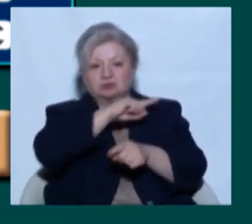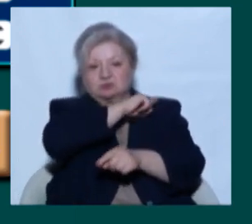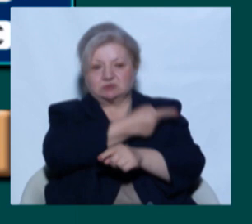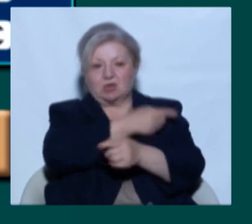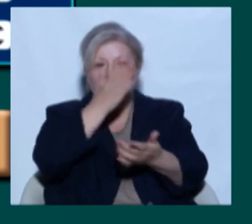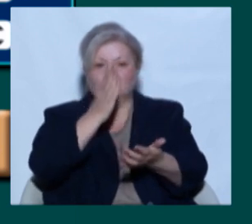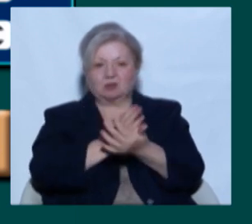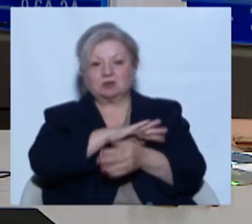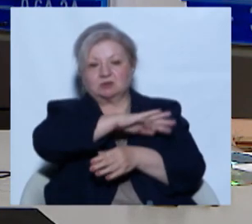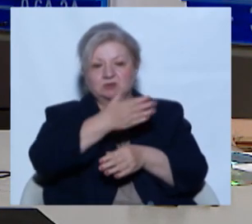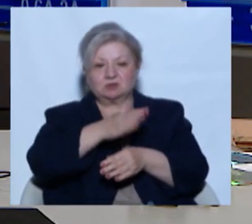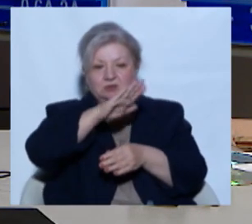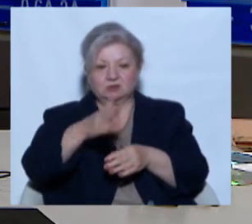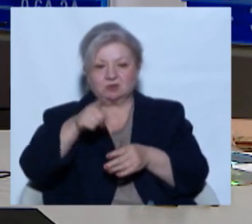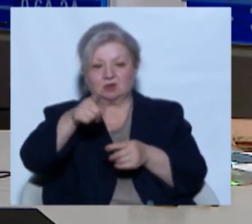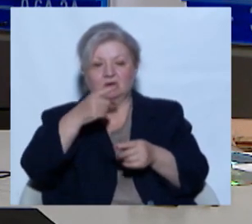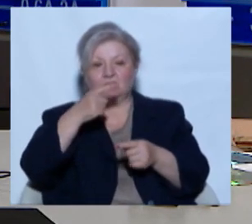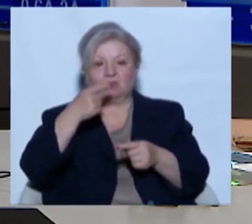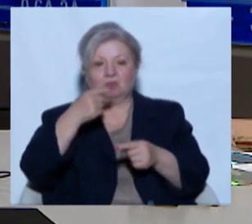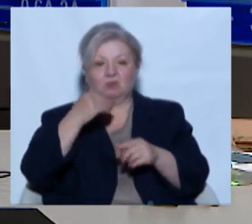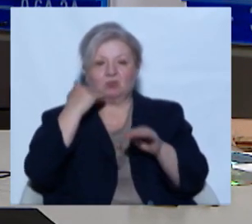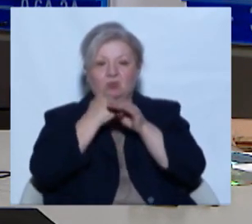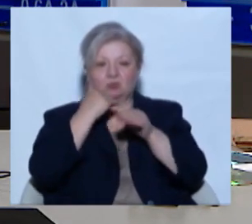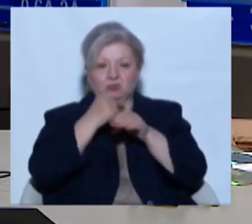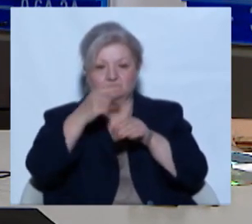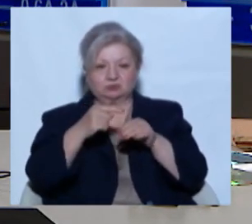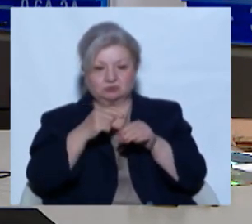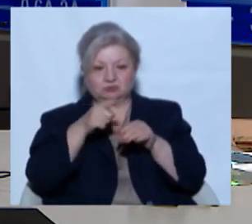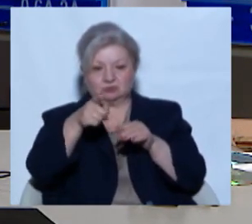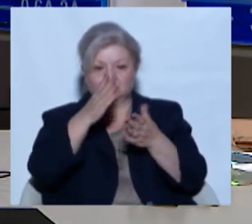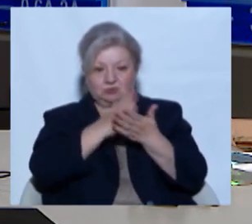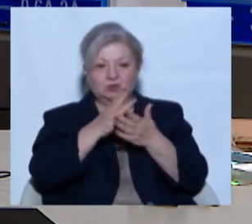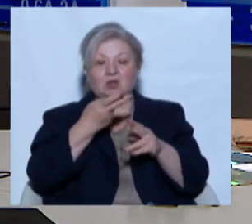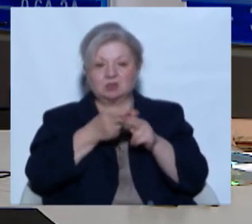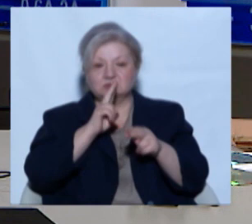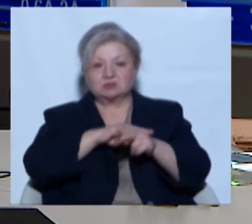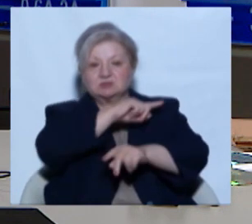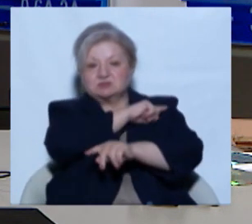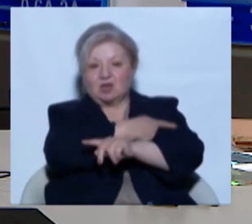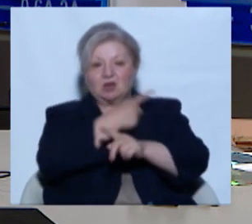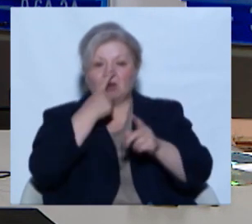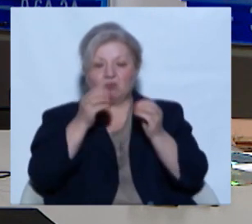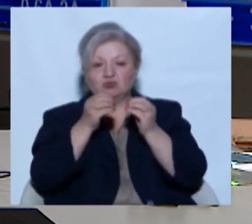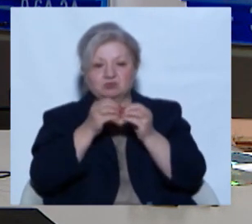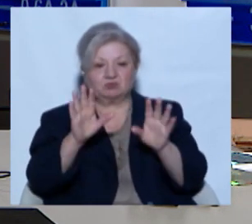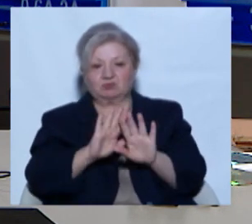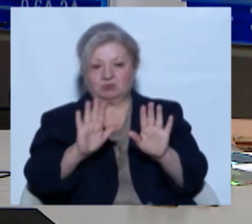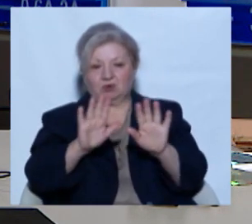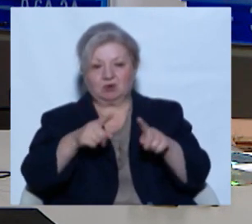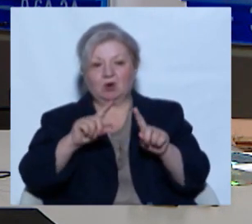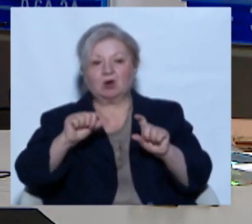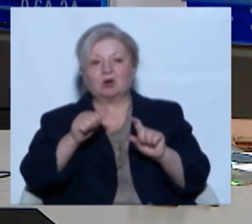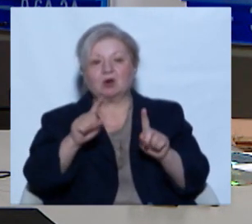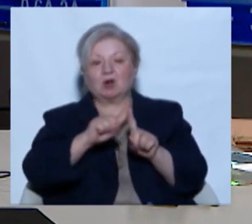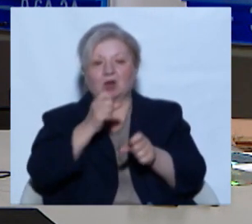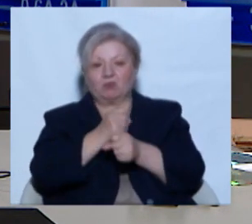ძალა არის დეფორმაციის პროპორციული. ესე იგი, ძალა მუდმივი აღარ იქნება, როგორ